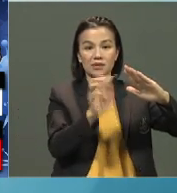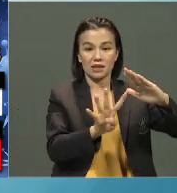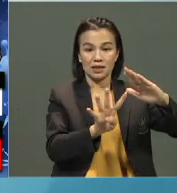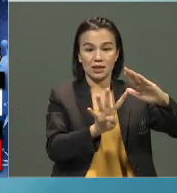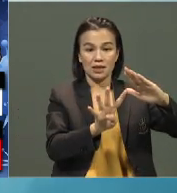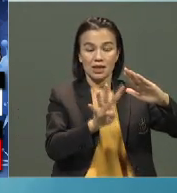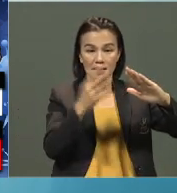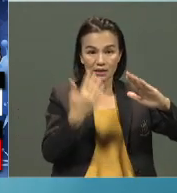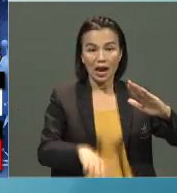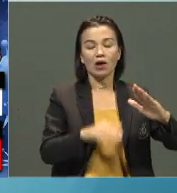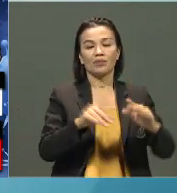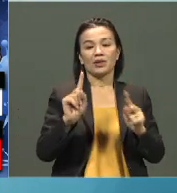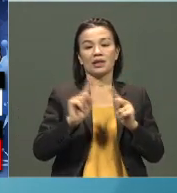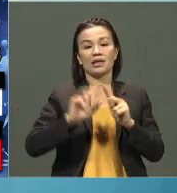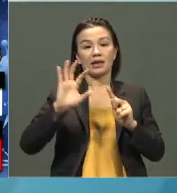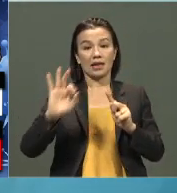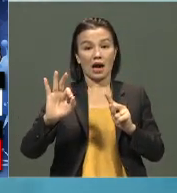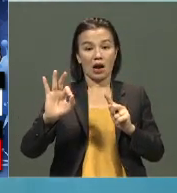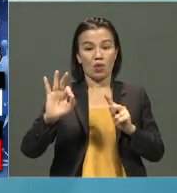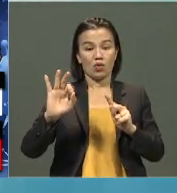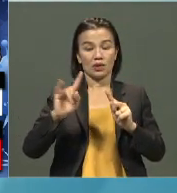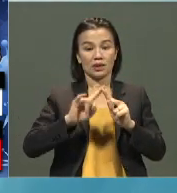กรกฎาคมเข้าพักแต่ก็ทันทีที่จังหวัดระยองนะครับแล้วก็วันที่9กรกฎาคมก็ออกจากโรงแรมไปทำกัน